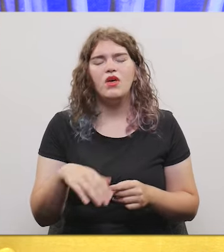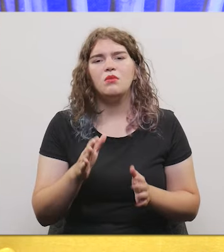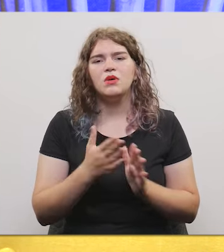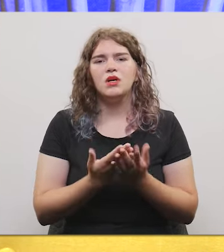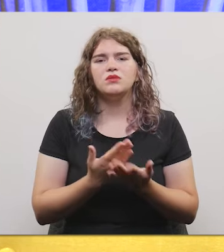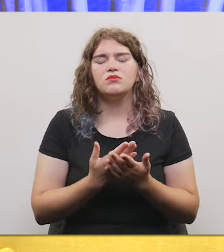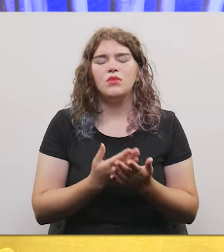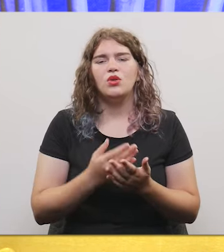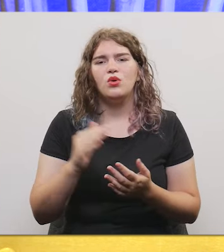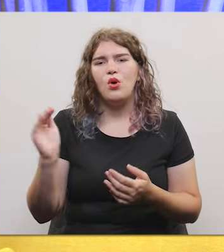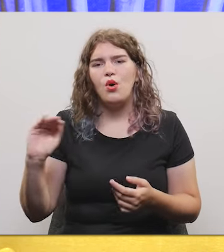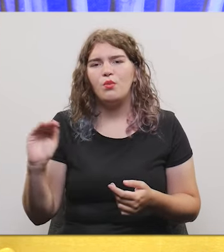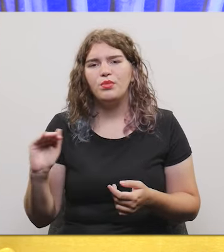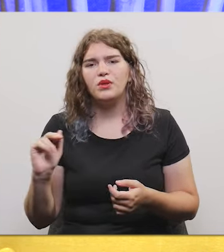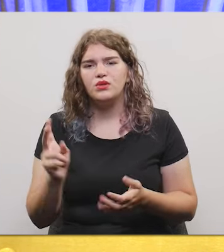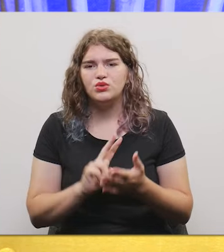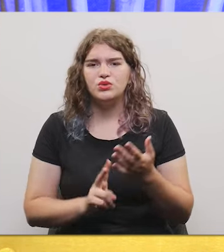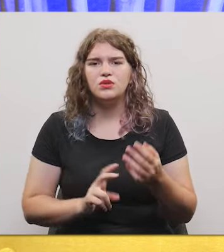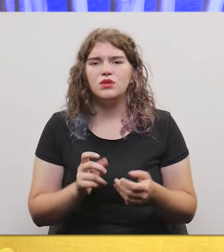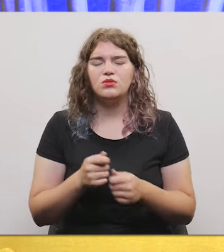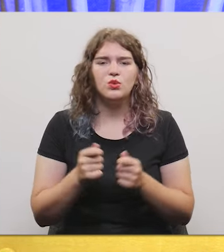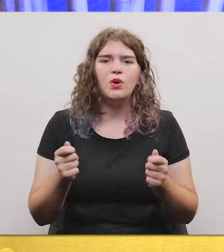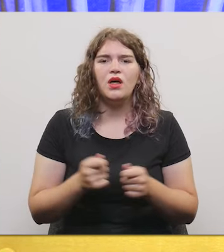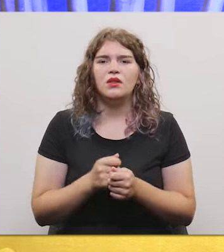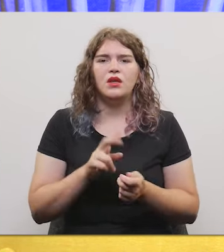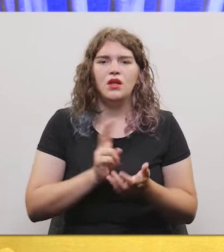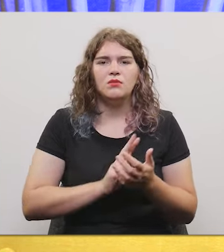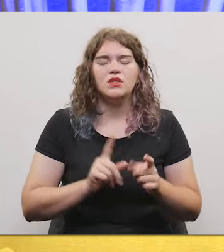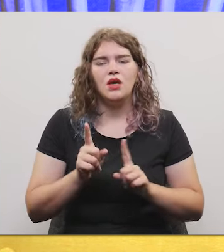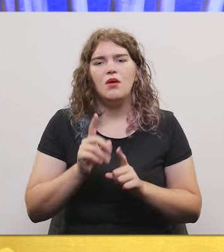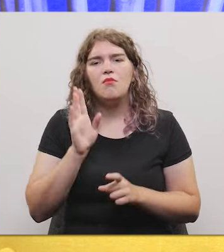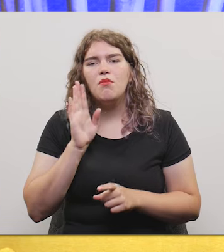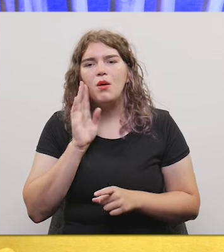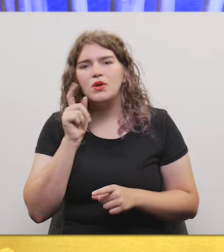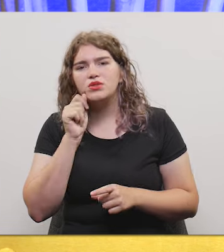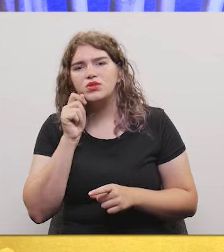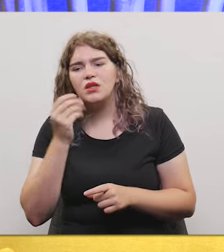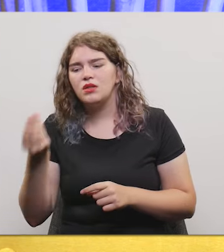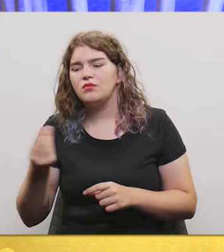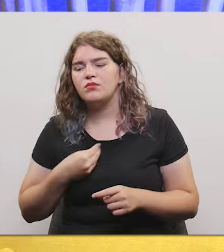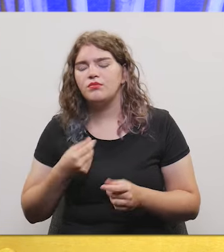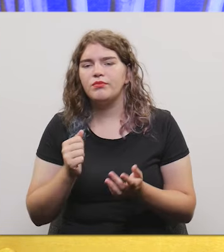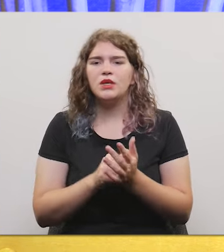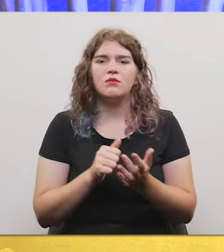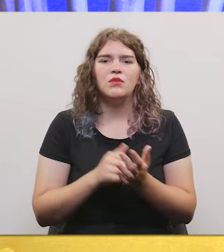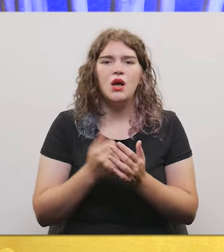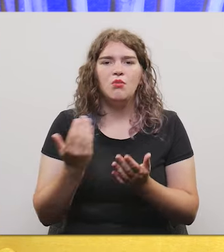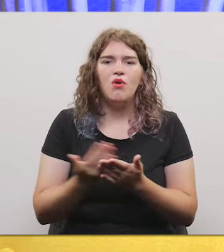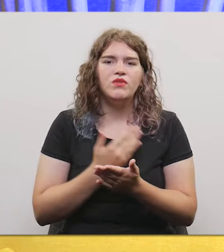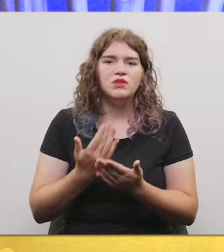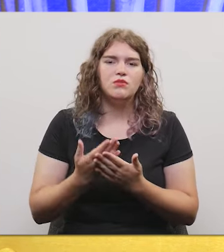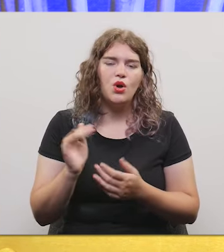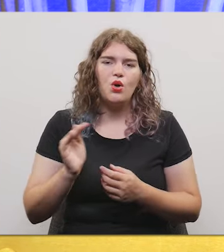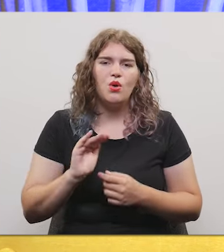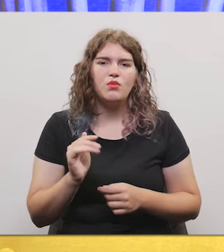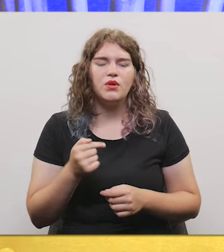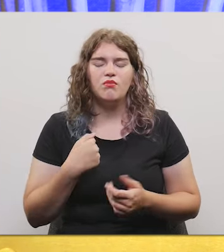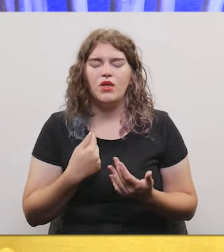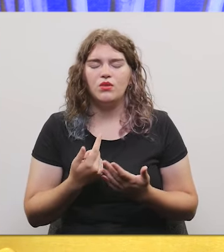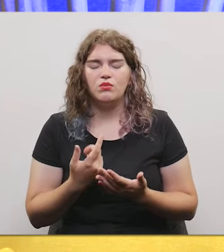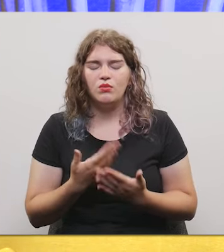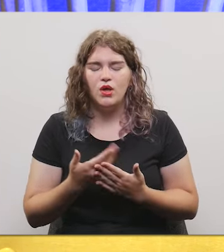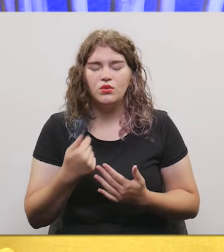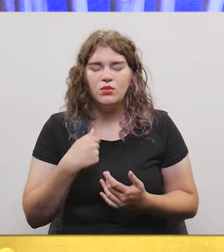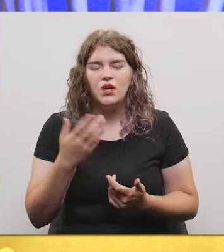copii de citit, le citisem pe toate și părinții mei au primit în dar Biblia povestită copiilor.